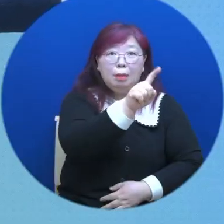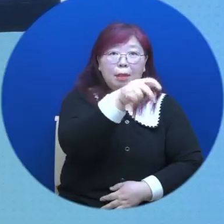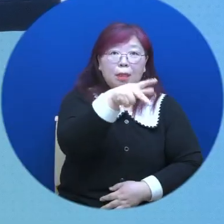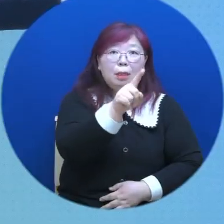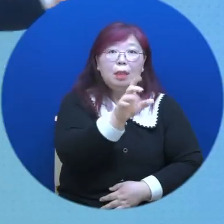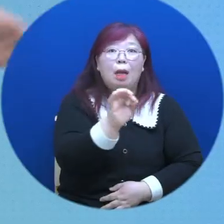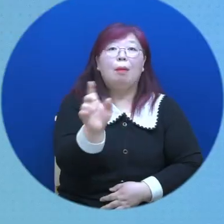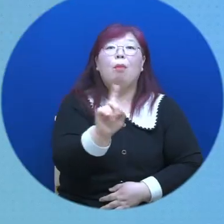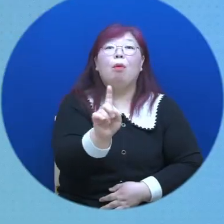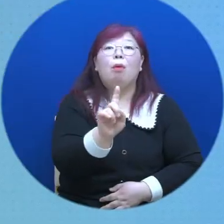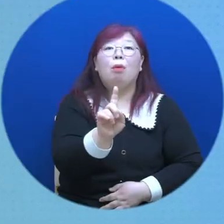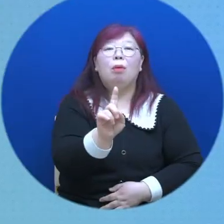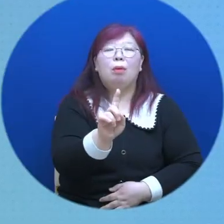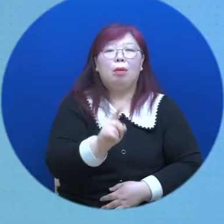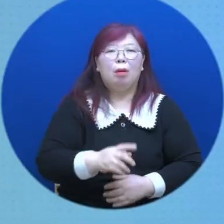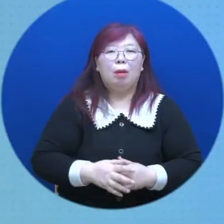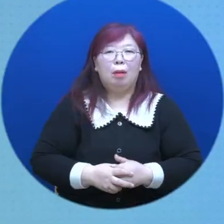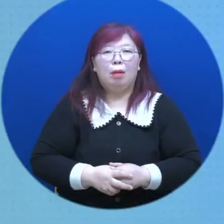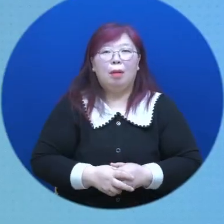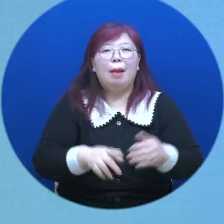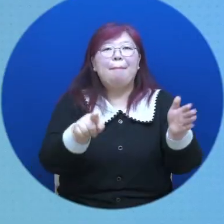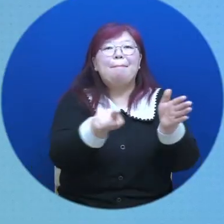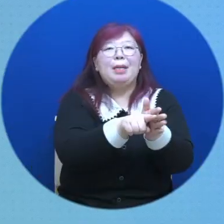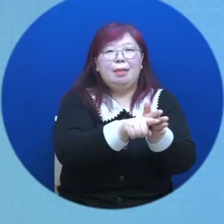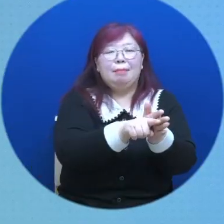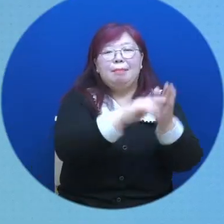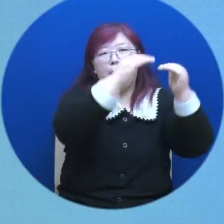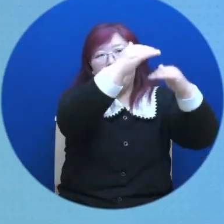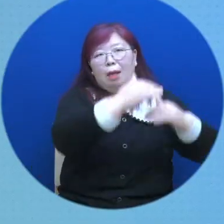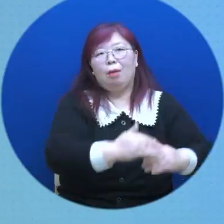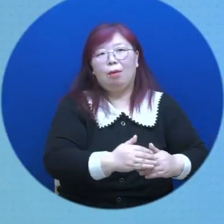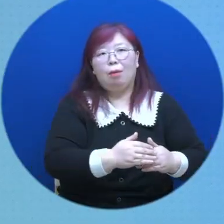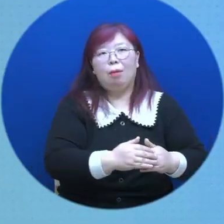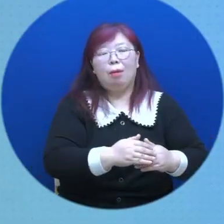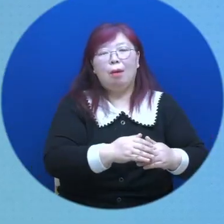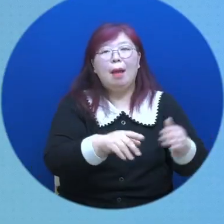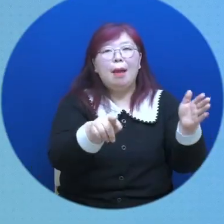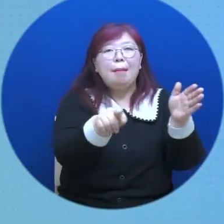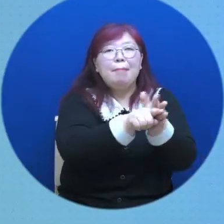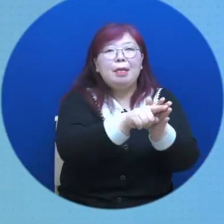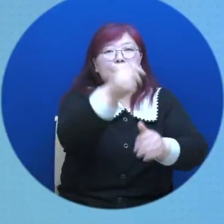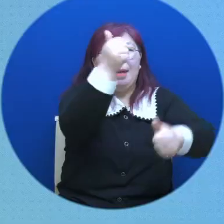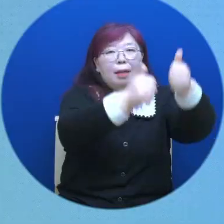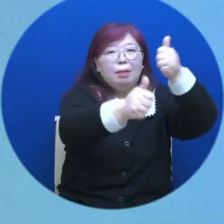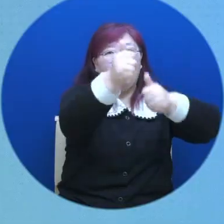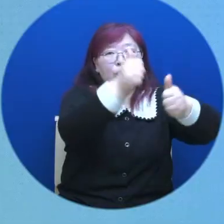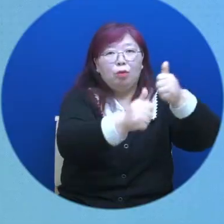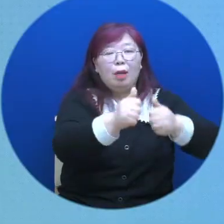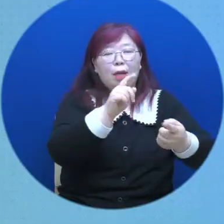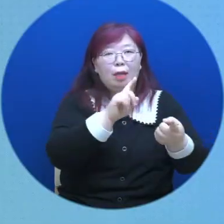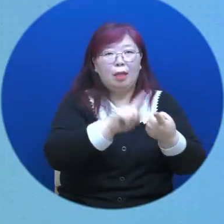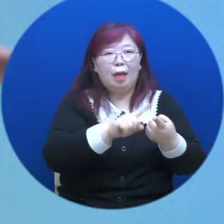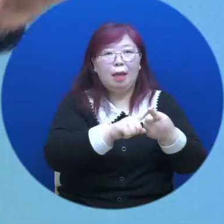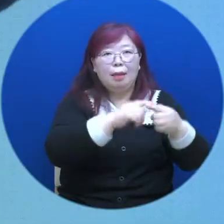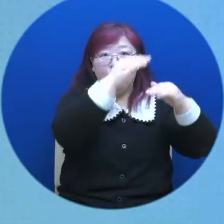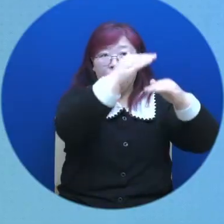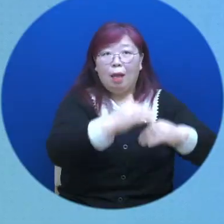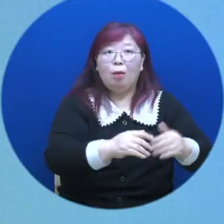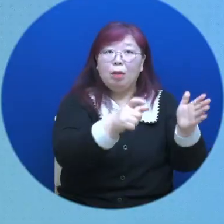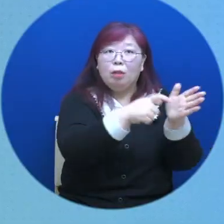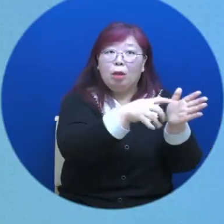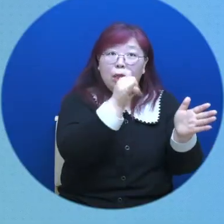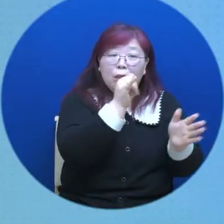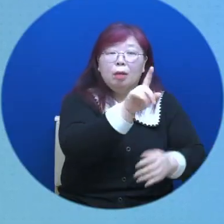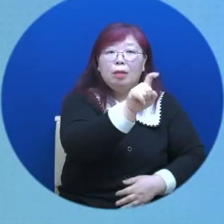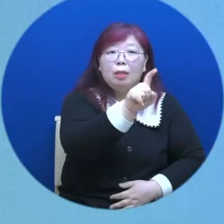말씀이요? 너무나 잘 알고 있는 믿음장이죠. 믿음의 선조들에 대한 말씀이 거기에 기록되어 있어요. 그러면